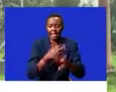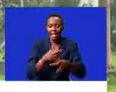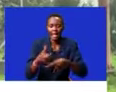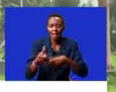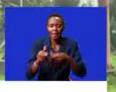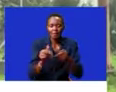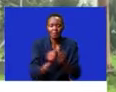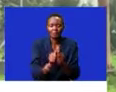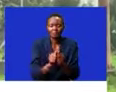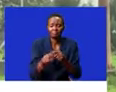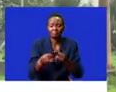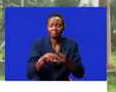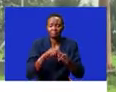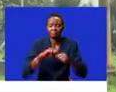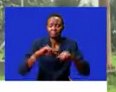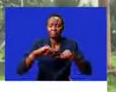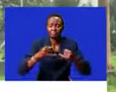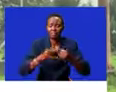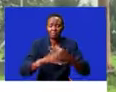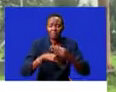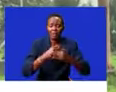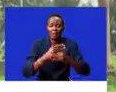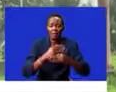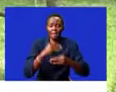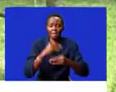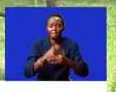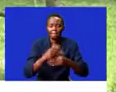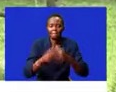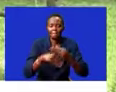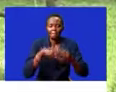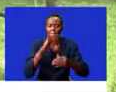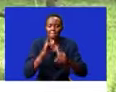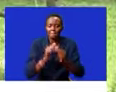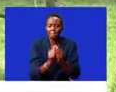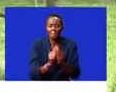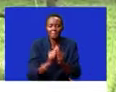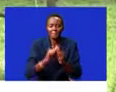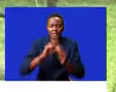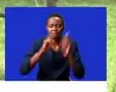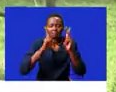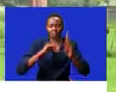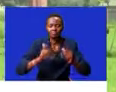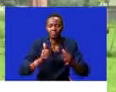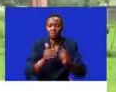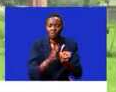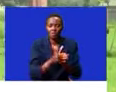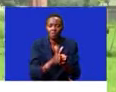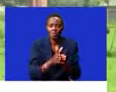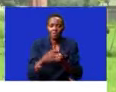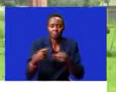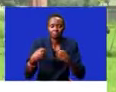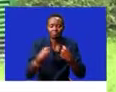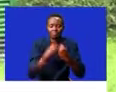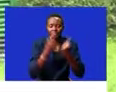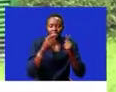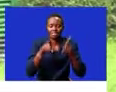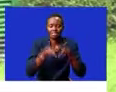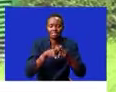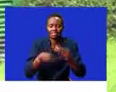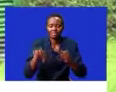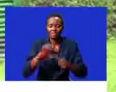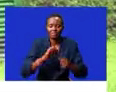obedo ni chiro ma nyasani notem ger gi piny owacho ma kaunti ma Kisumu. Kaluwore bende gi masiche mag apaya kod rito ler